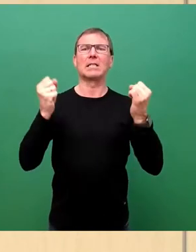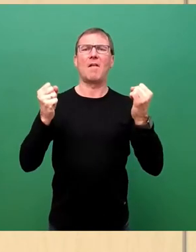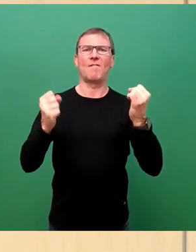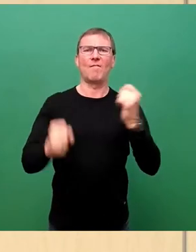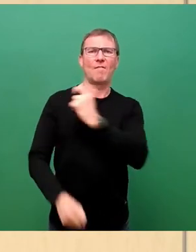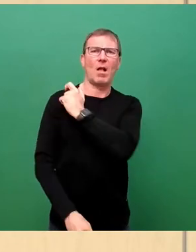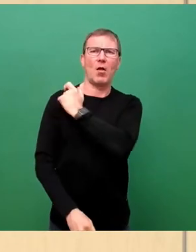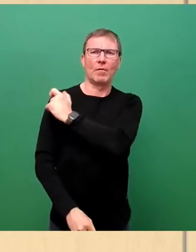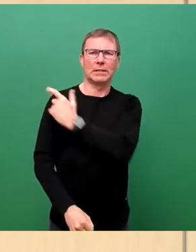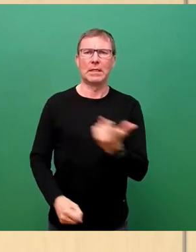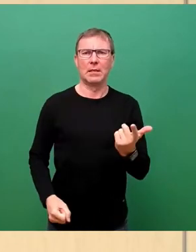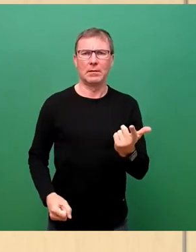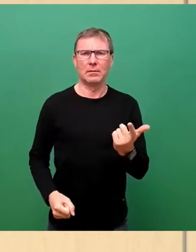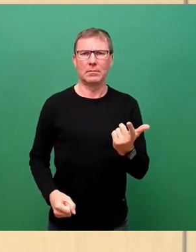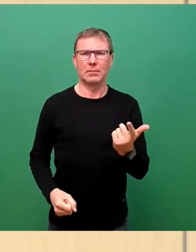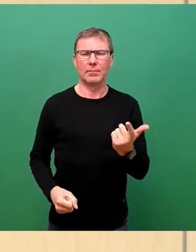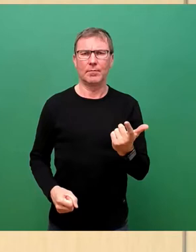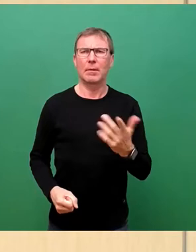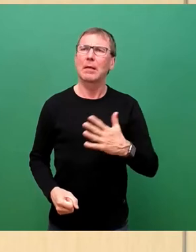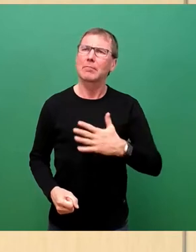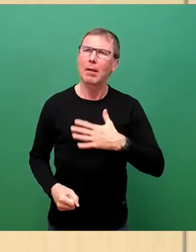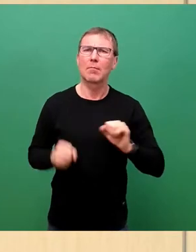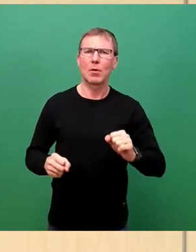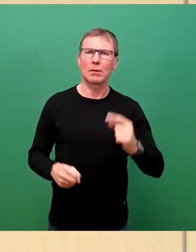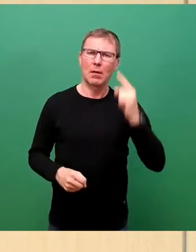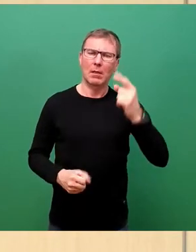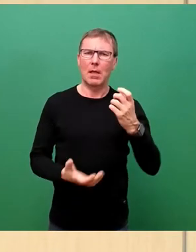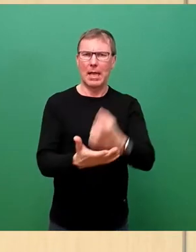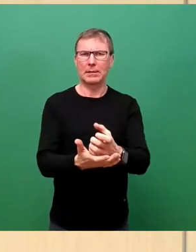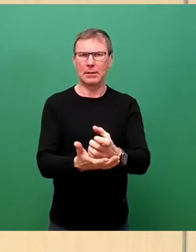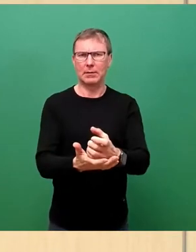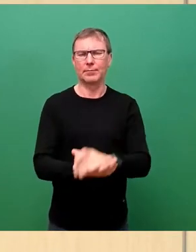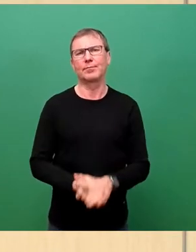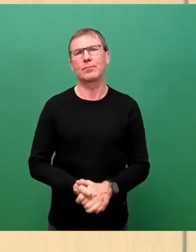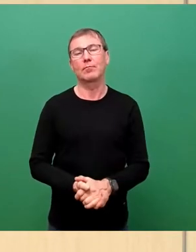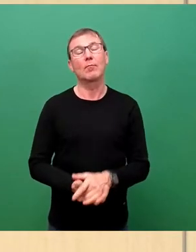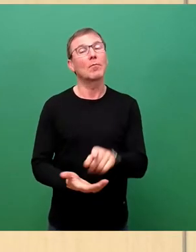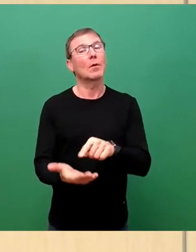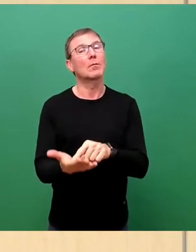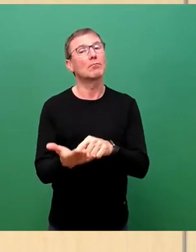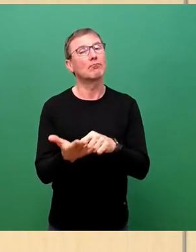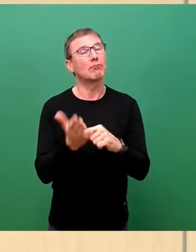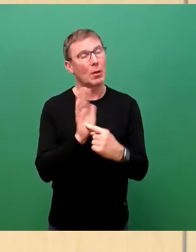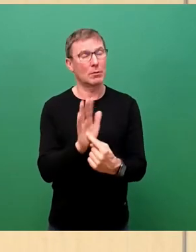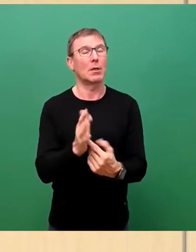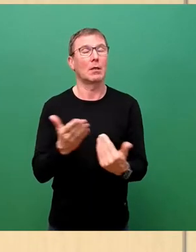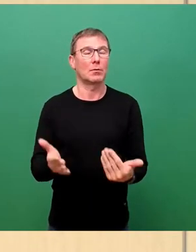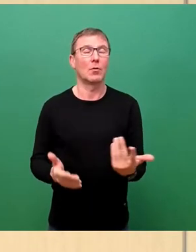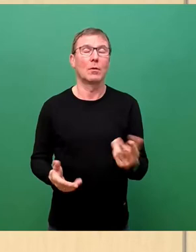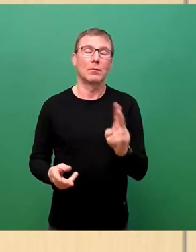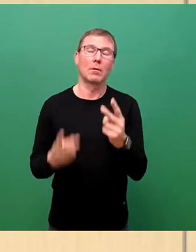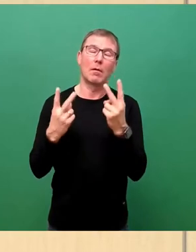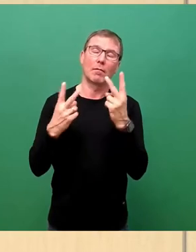mich in der mir möglichen Art und Weise einsetze. Und es zeigt sich, und das ist ein weiterer wesentlicher